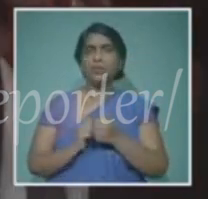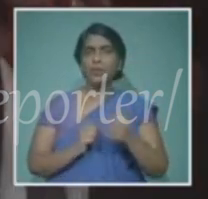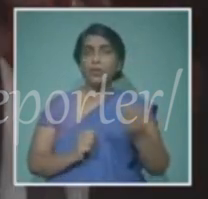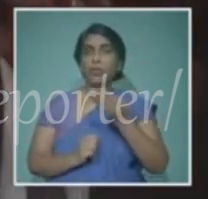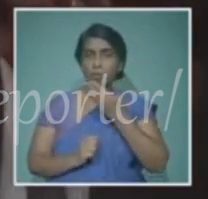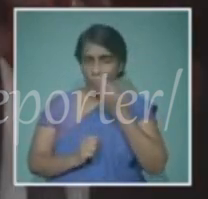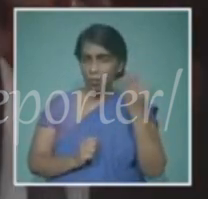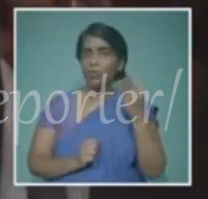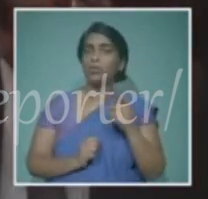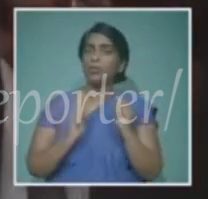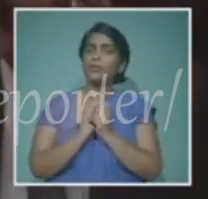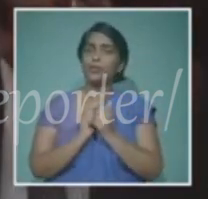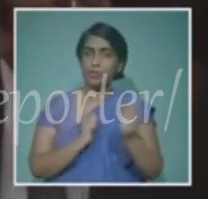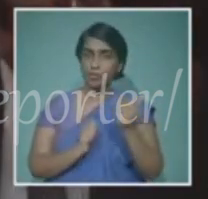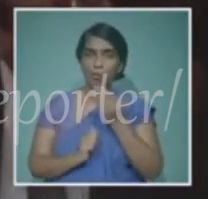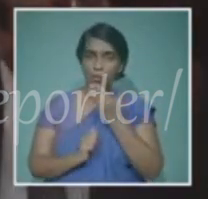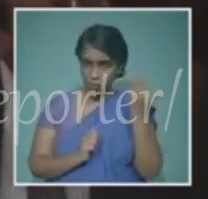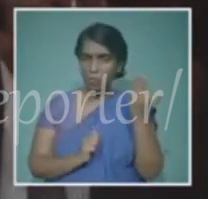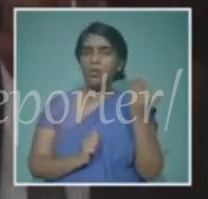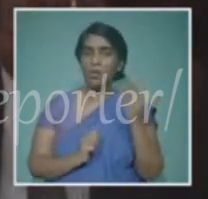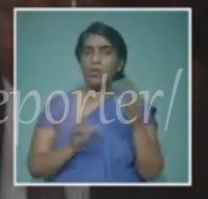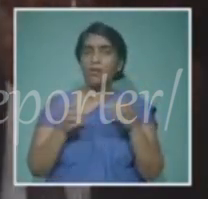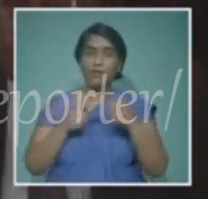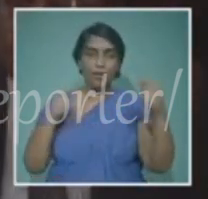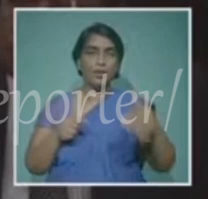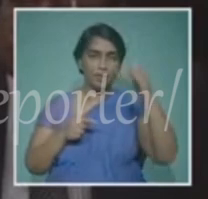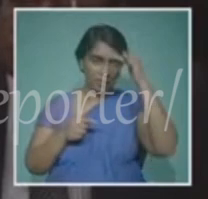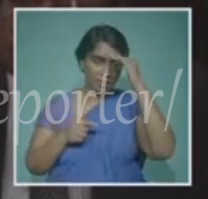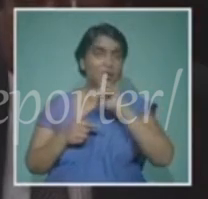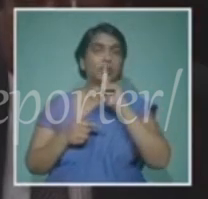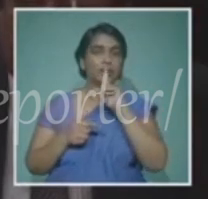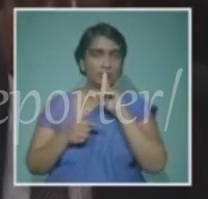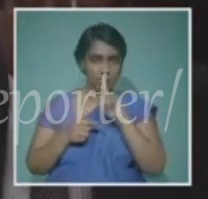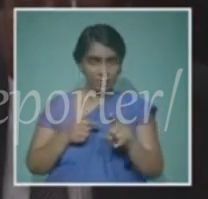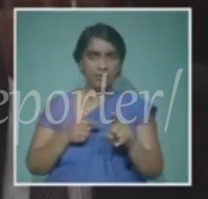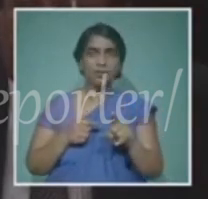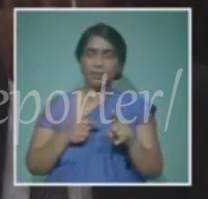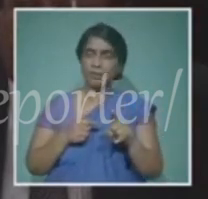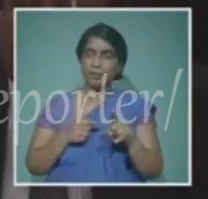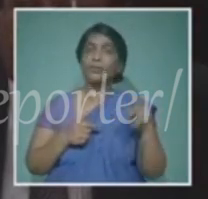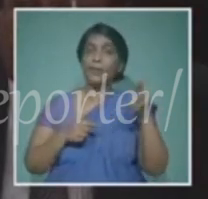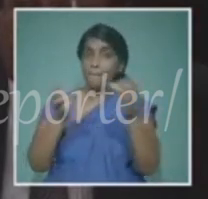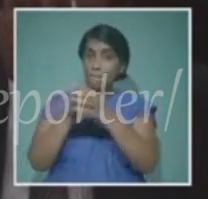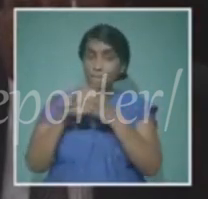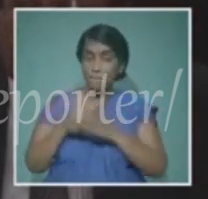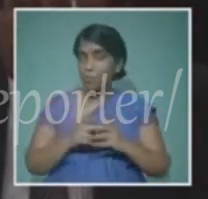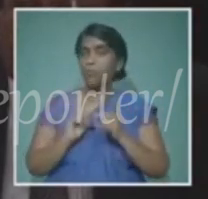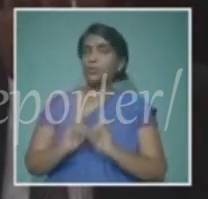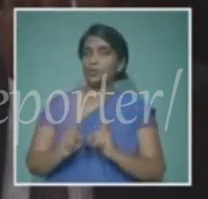ලෙස කටයුතු කරන්න පුළුවන් බව පක්ෂ නායකතුමා සඳහන් කරා එහෙම පක්ෂවල